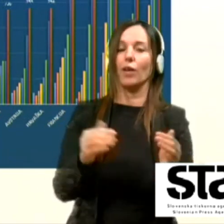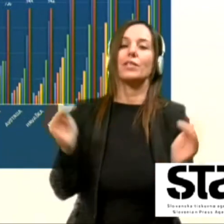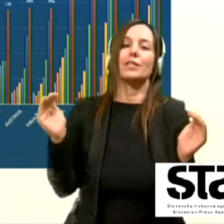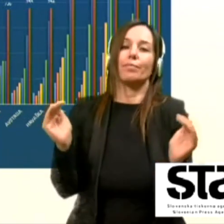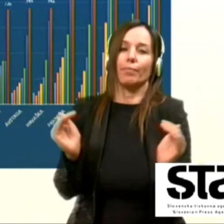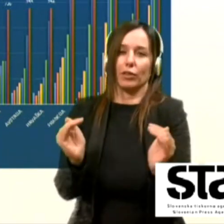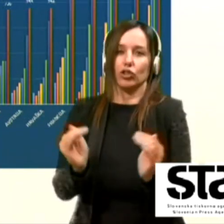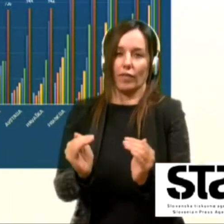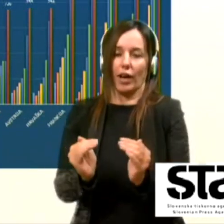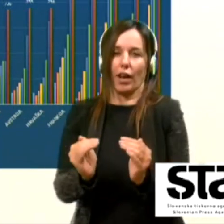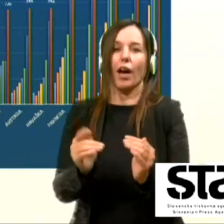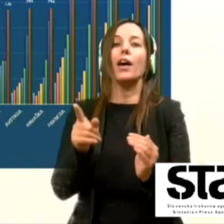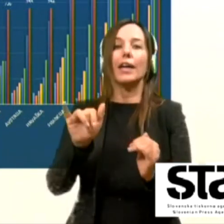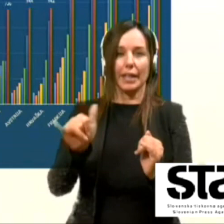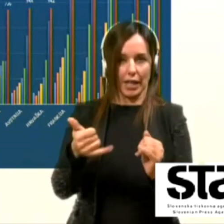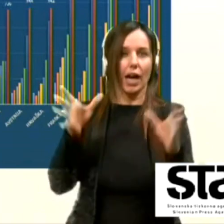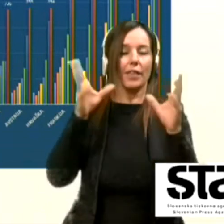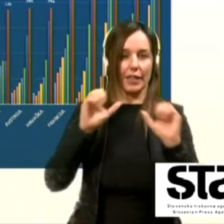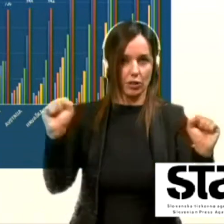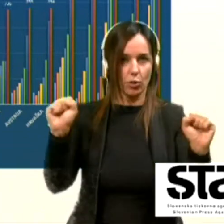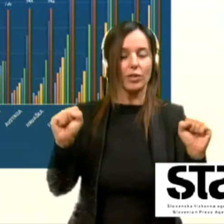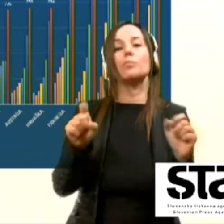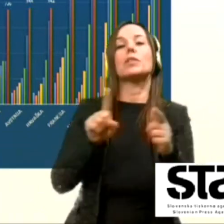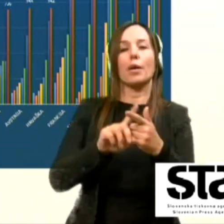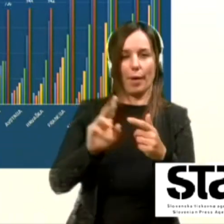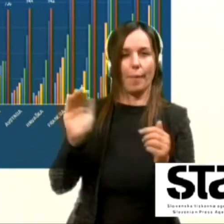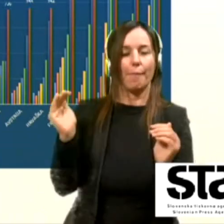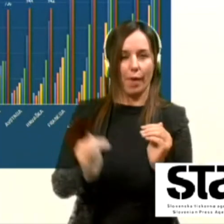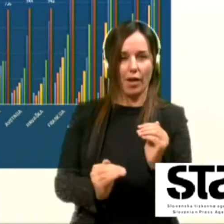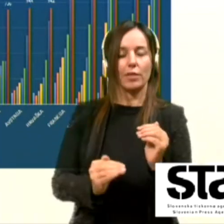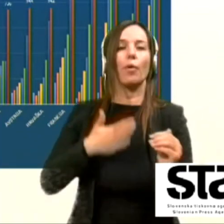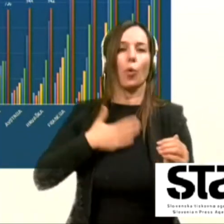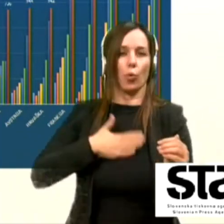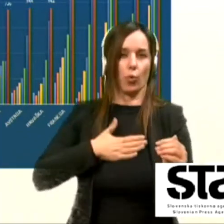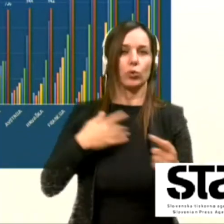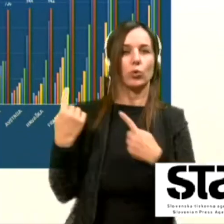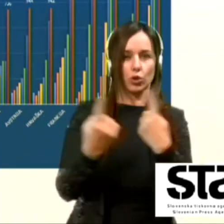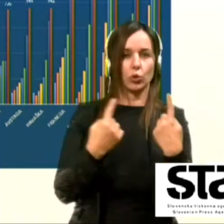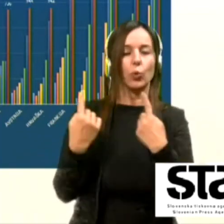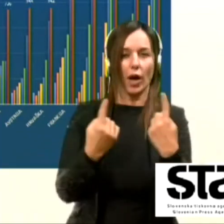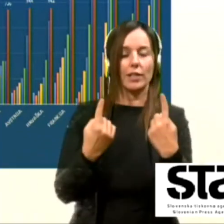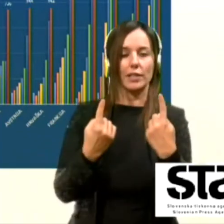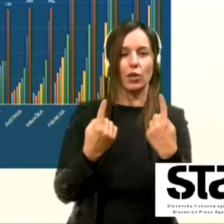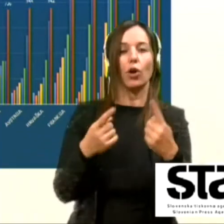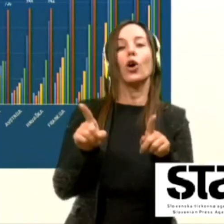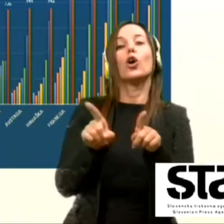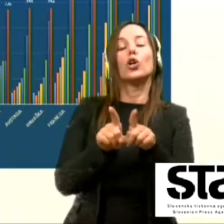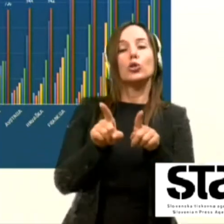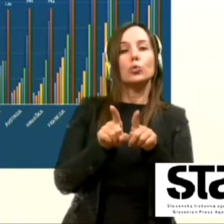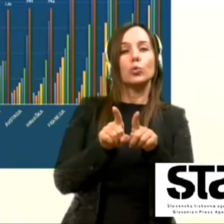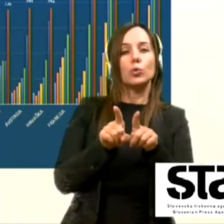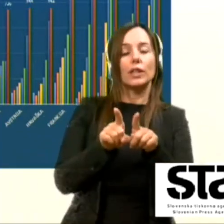tamle Nizozemsko, kjer so razmere relativno ugodne. Tudi